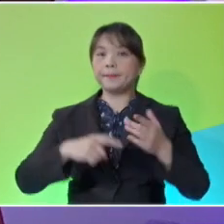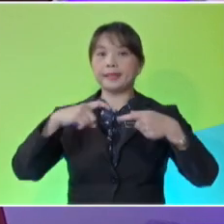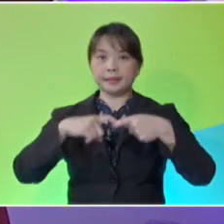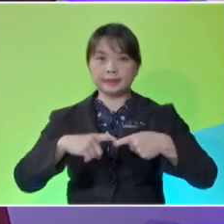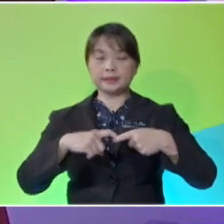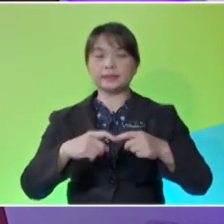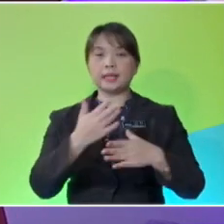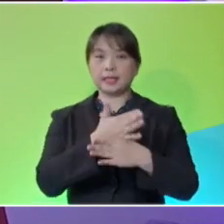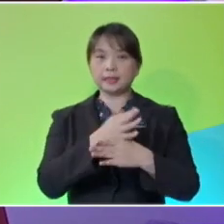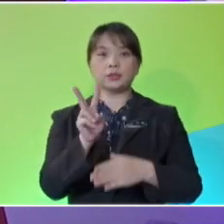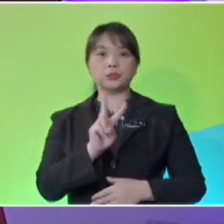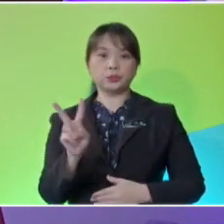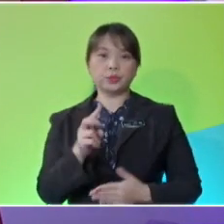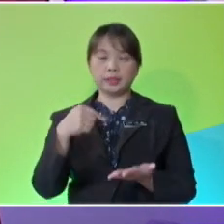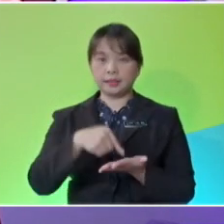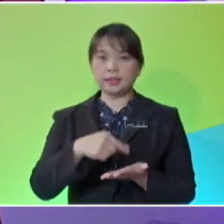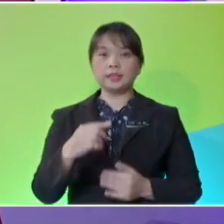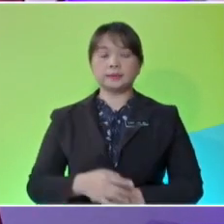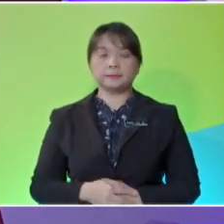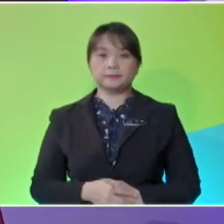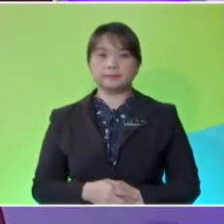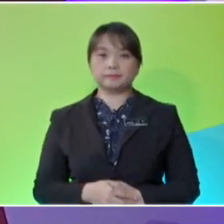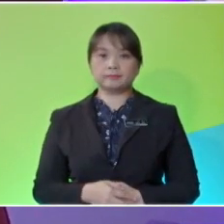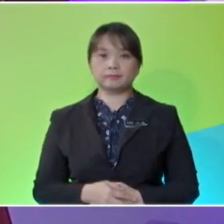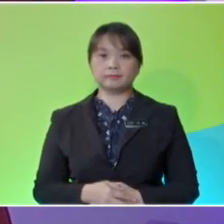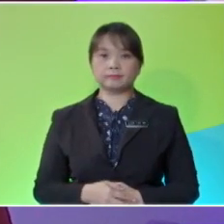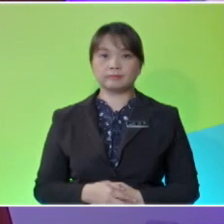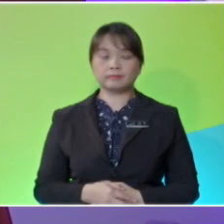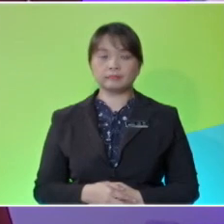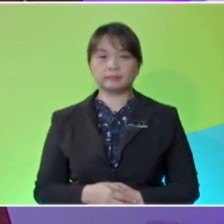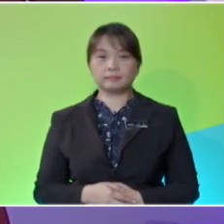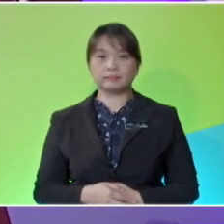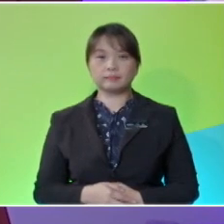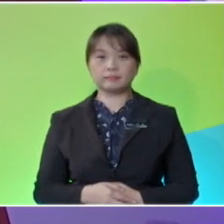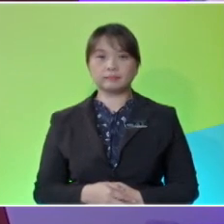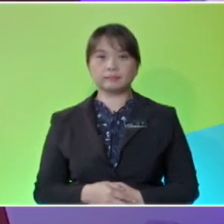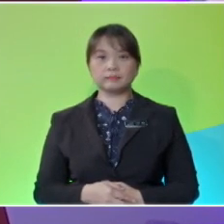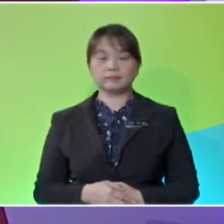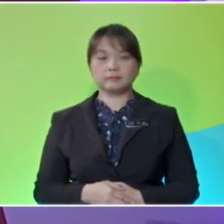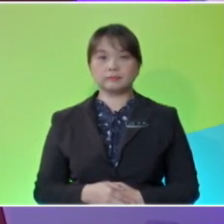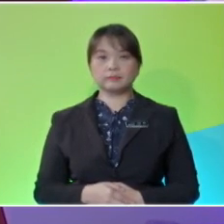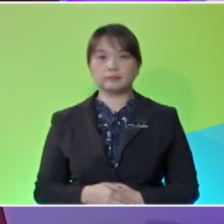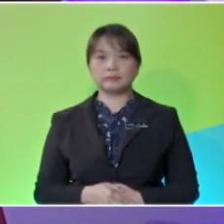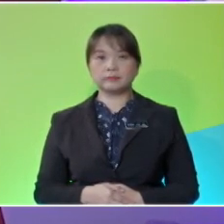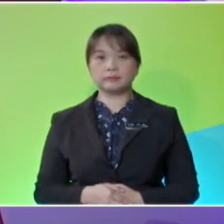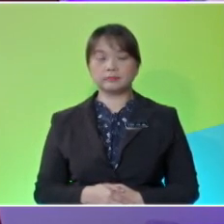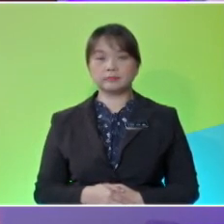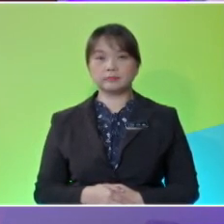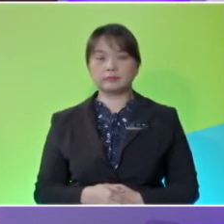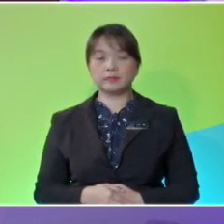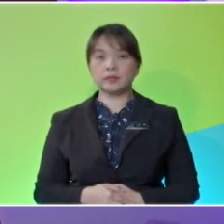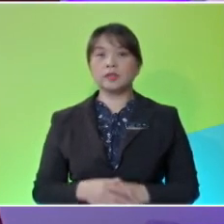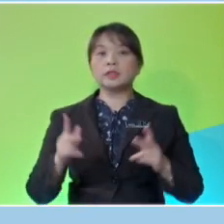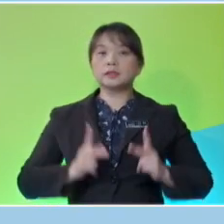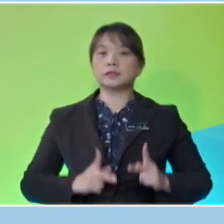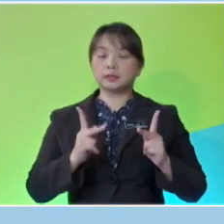ciri panah dalam budaya dan juga ciri panah dan berkaitan yang amat rampak ya Oke kita lihat dulu kaidah bagi